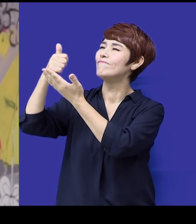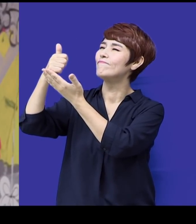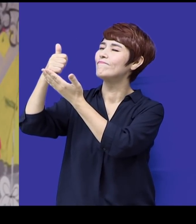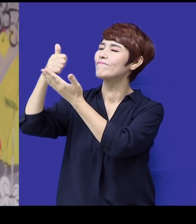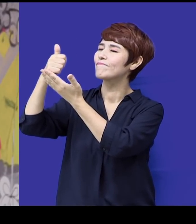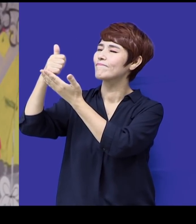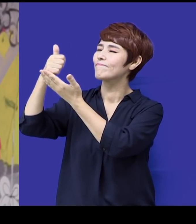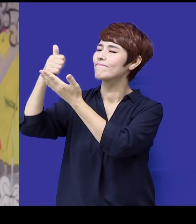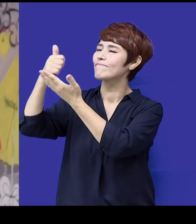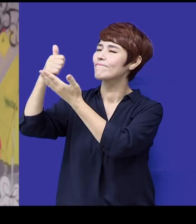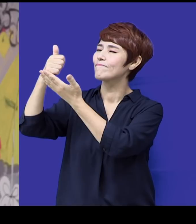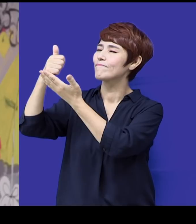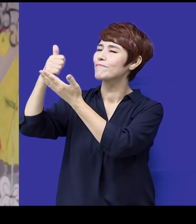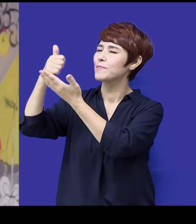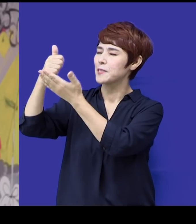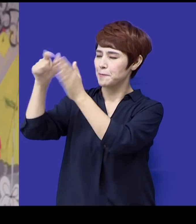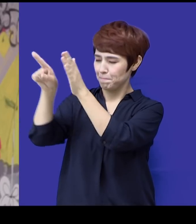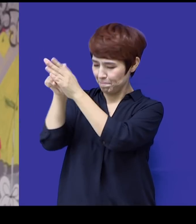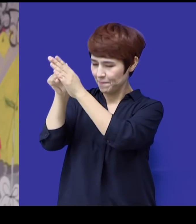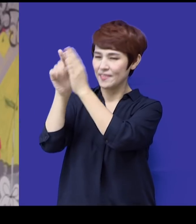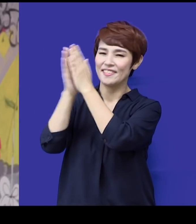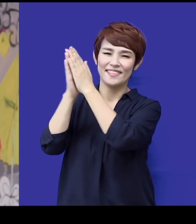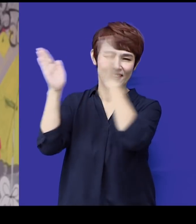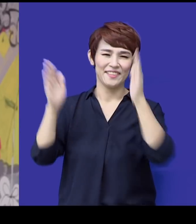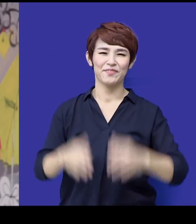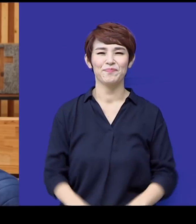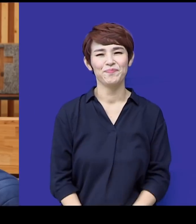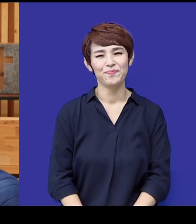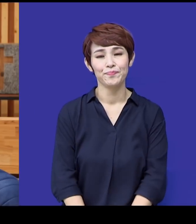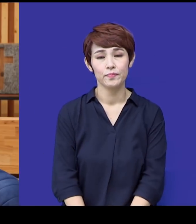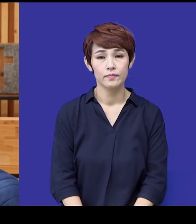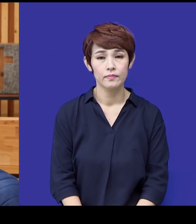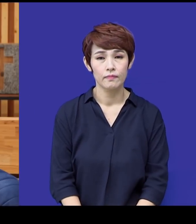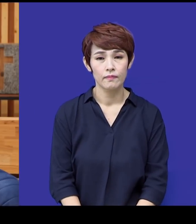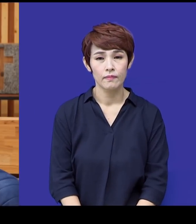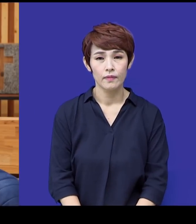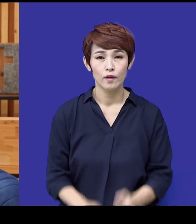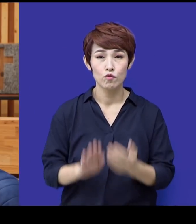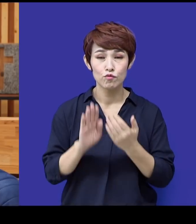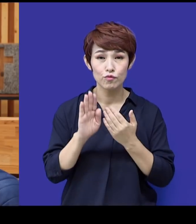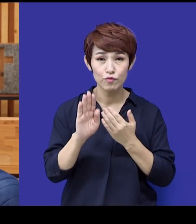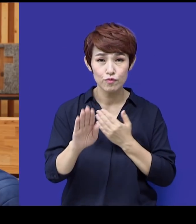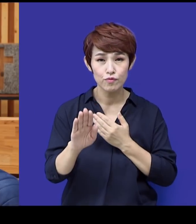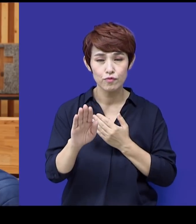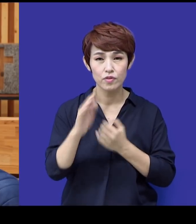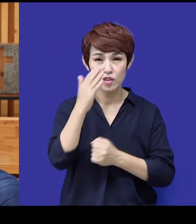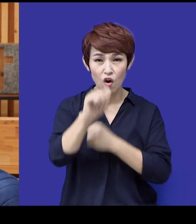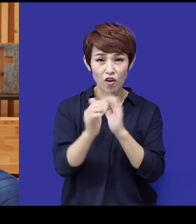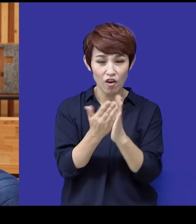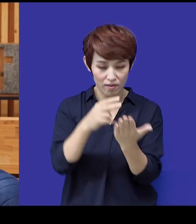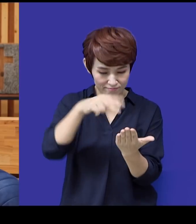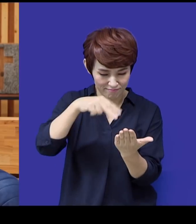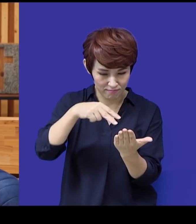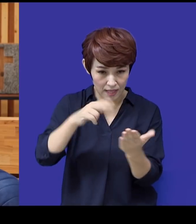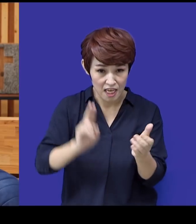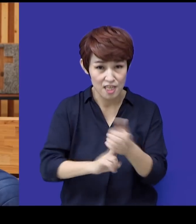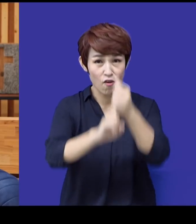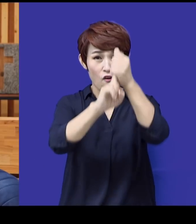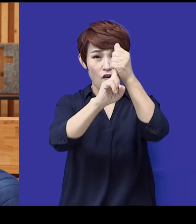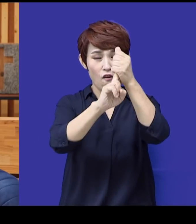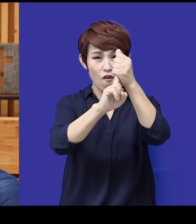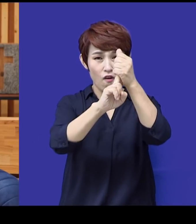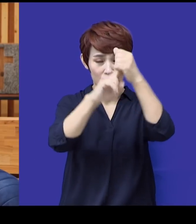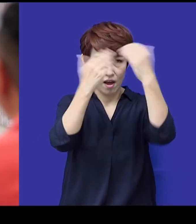제대로 이제 하나님을 믿게 시작하게 됐죠. 예. 그러고 나서 그런 체험을 하고 나서 성경을 읽으니까 이제 모든 기적의 역사들이